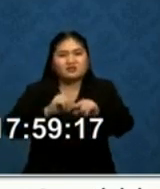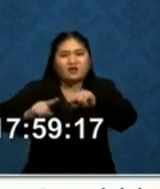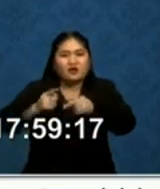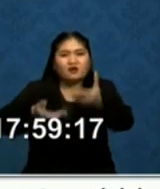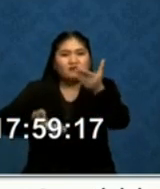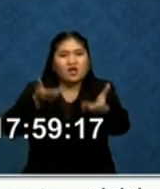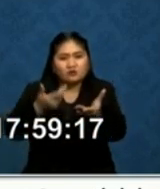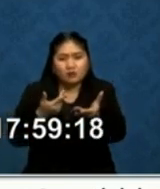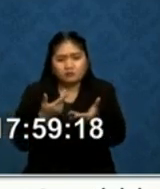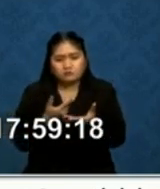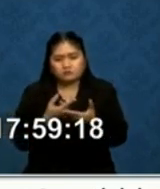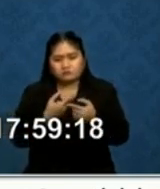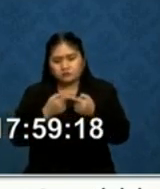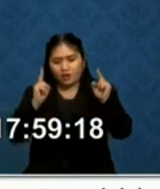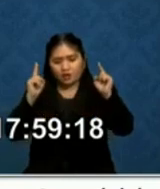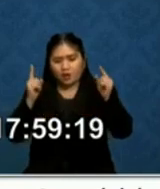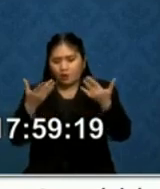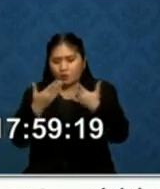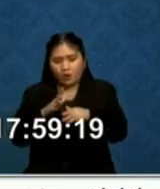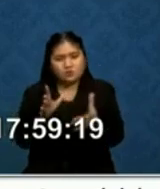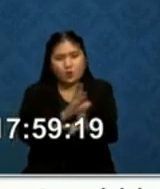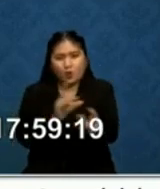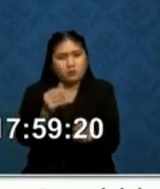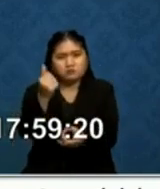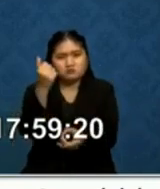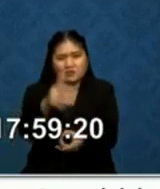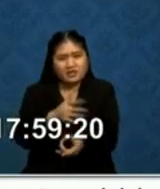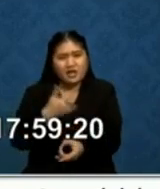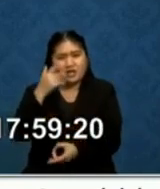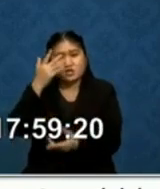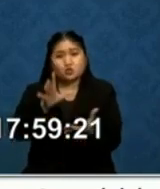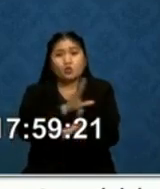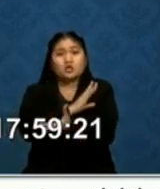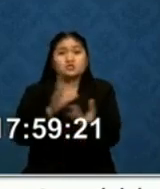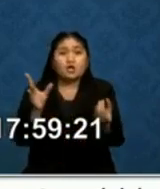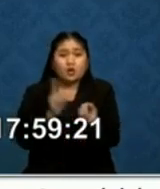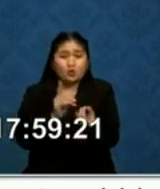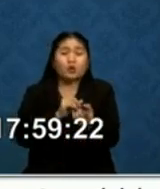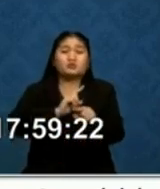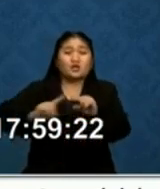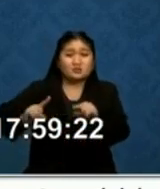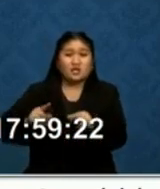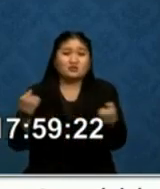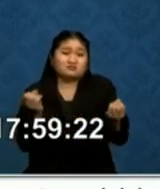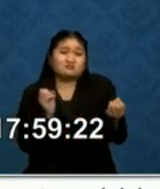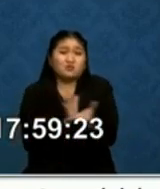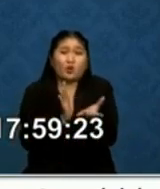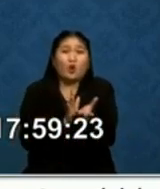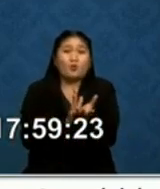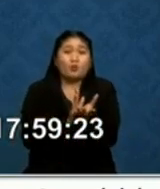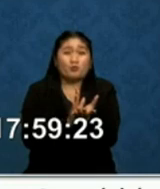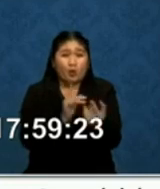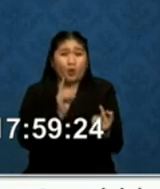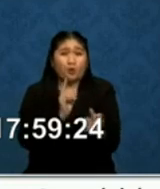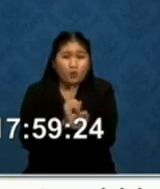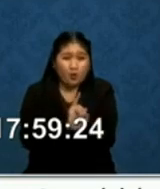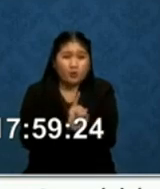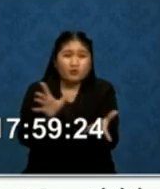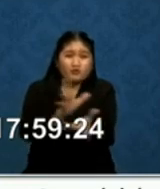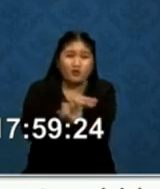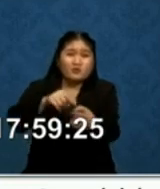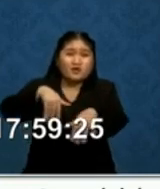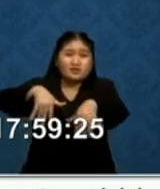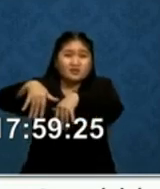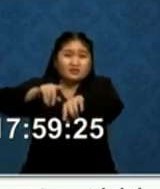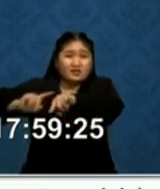ะถูกแปลกแยกออกจากสังคมได้นะคะซึ่งหากสังคมรอบตัวของผู้ได้รับผลกระทบนะคะประสบกับจารีตประเพณี